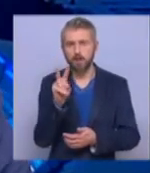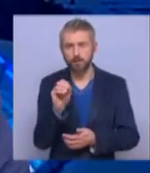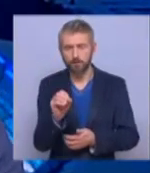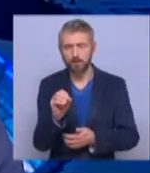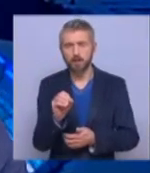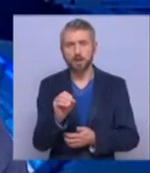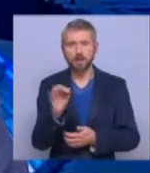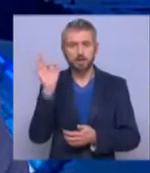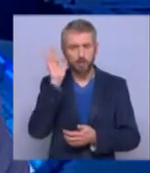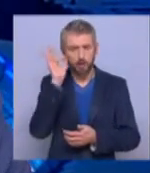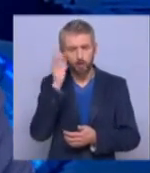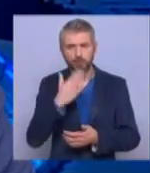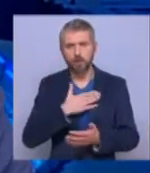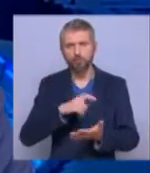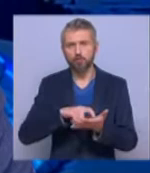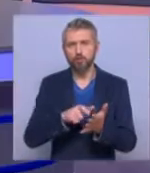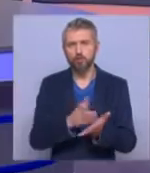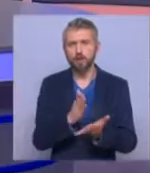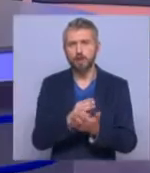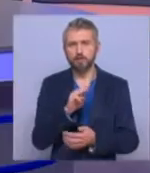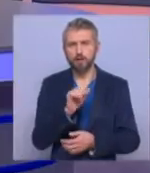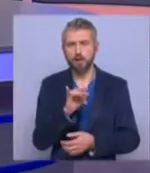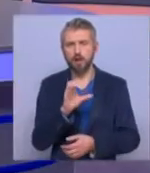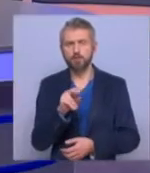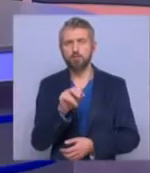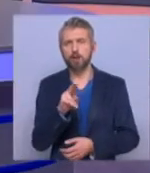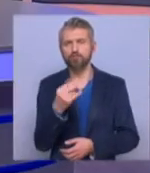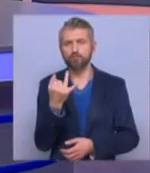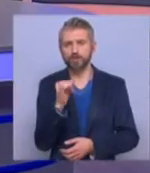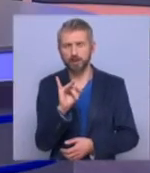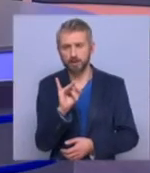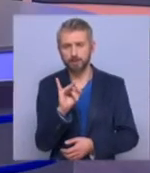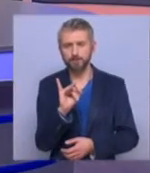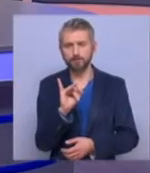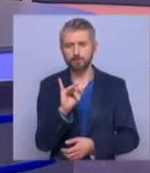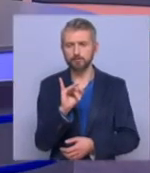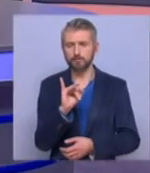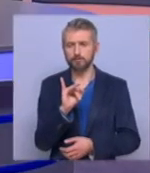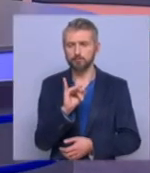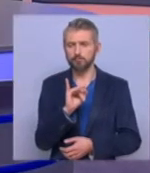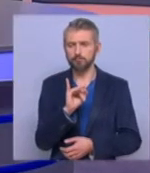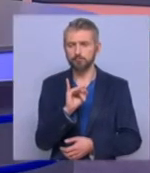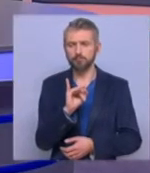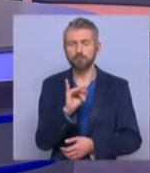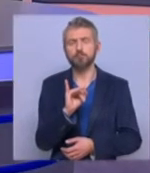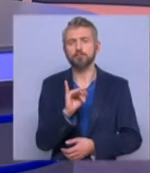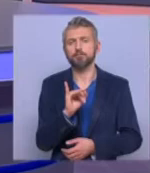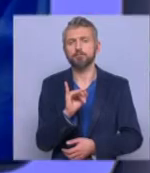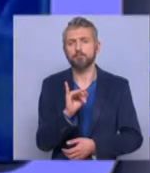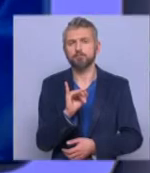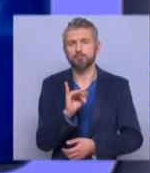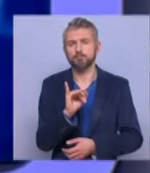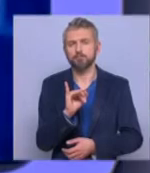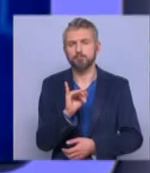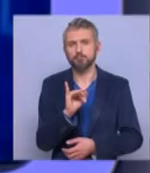задоволенням нагадую, що в нашій студії є Тарас Панчій. Це перший заступник директора департаменту міського благоустрою і збереження природного середовища